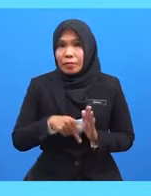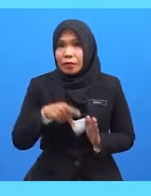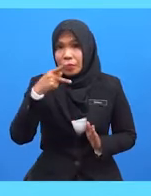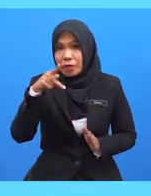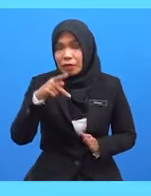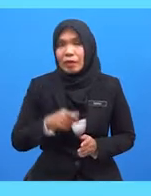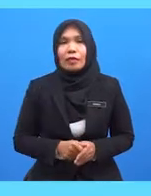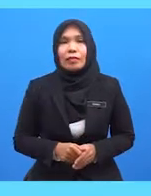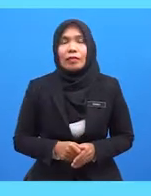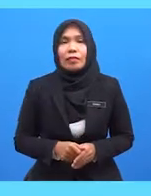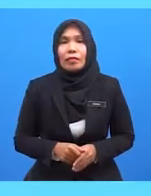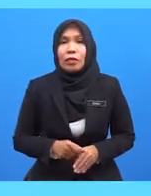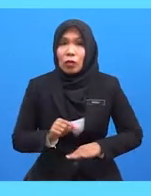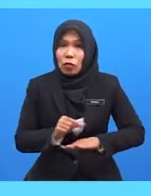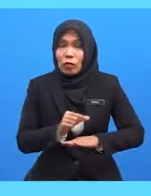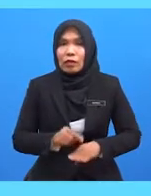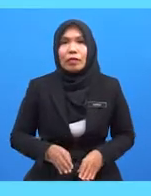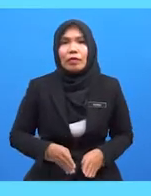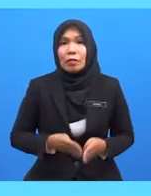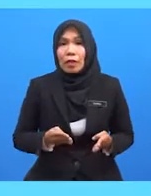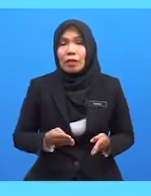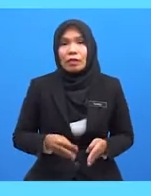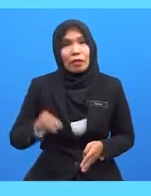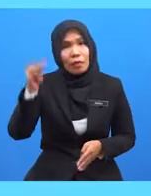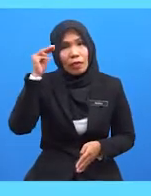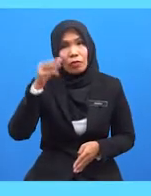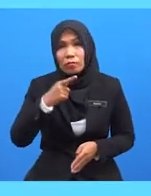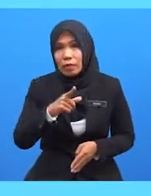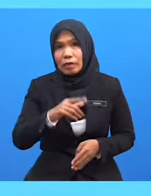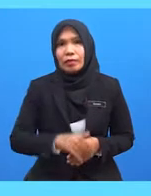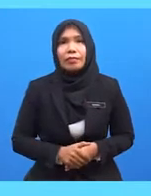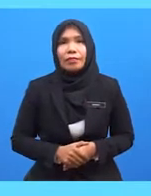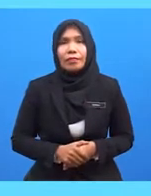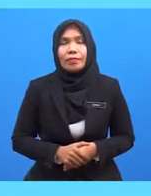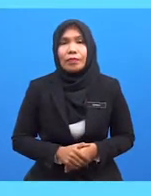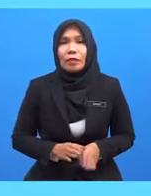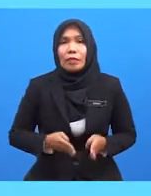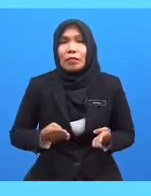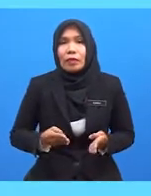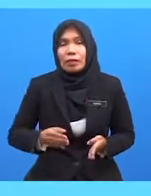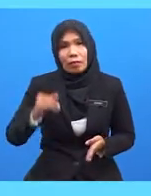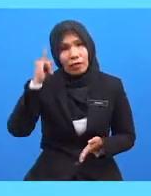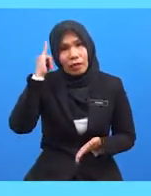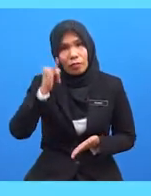klasik untuk berinteraksi dengan masyarakat. Bahasa ilmu.